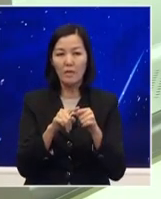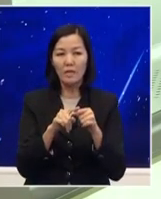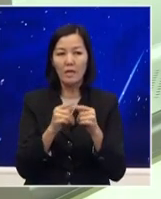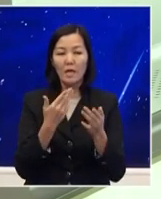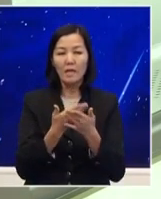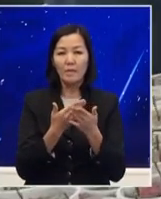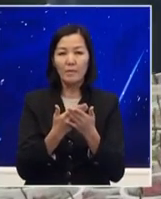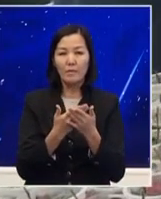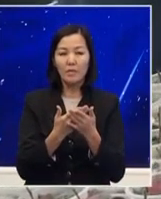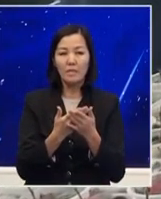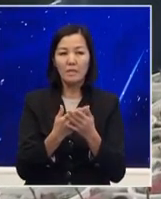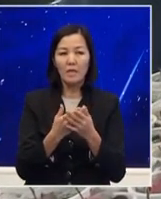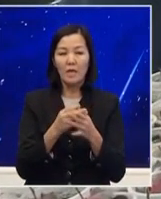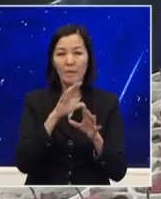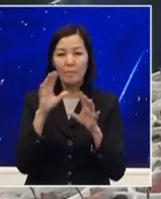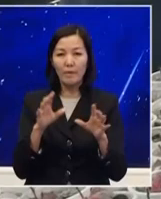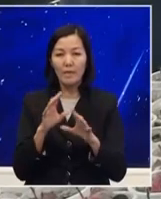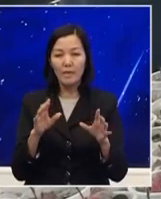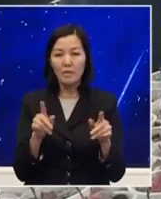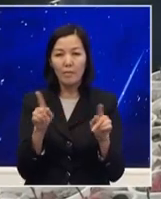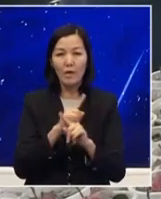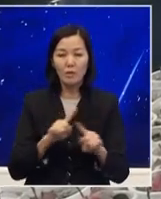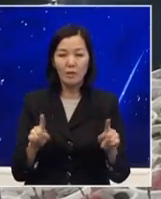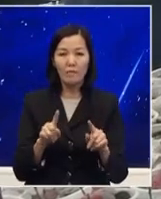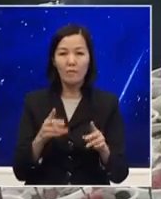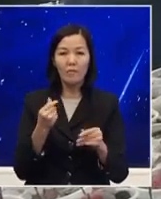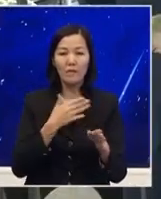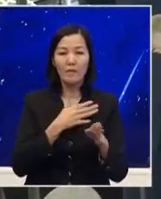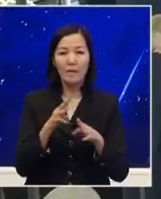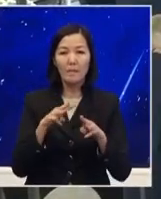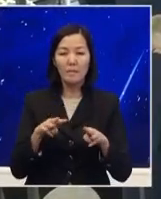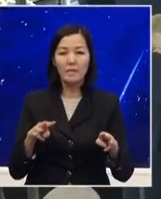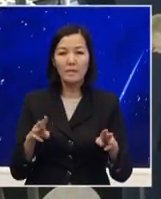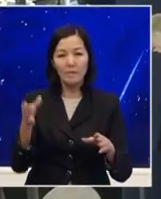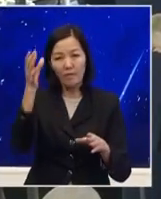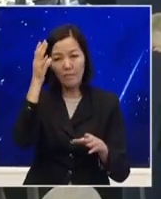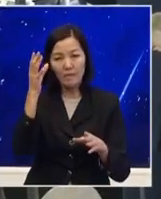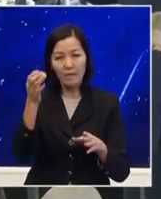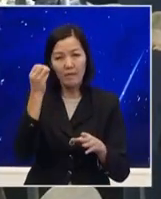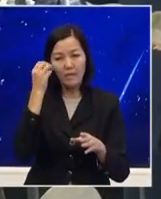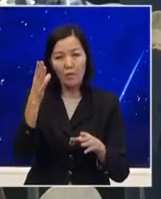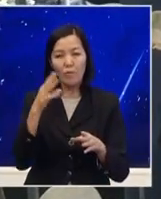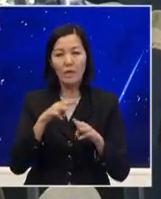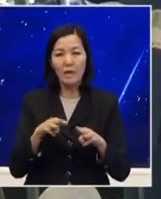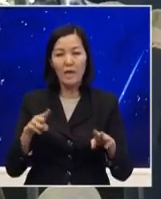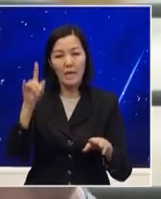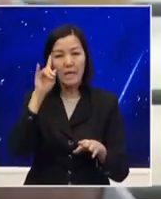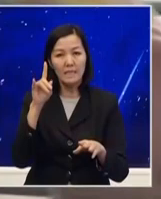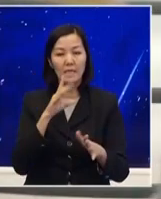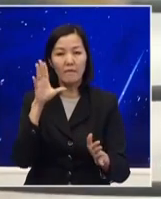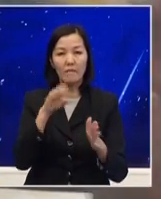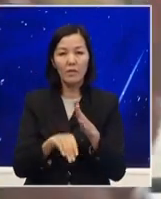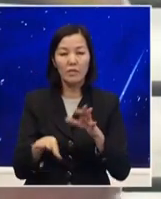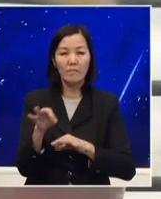и побегов. Основное финансирование проекта взяло на себя Министерство образования и науки Республики Казахстан, которое вложило в